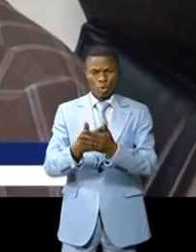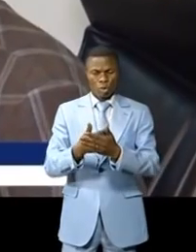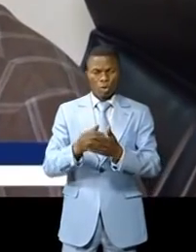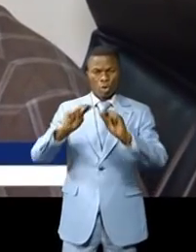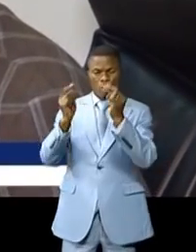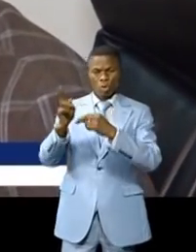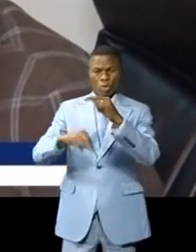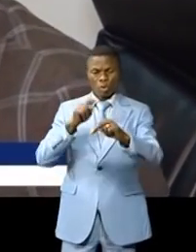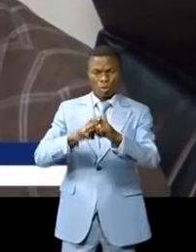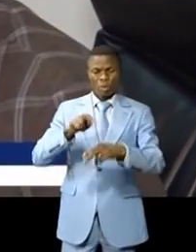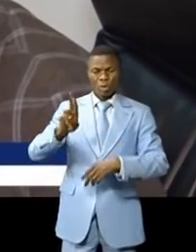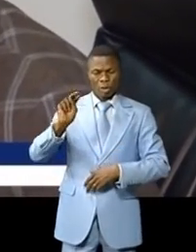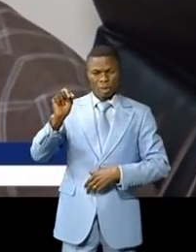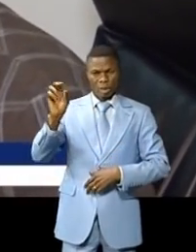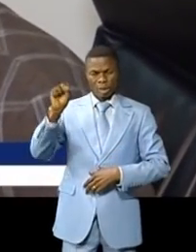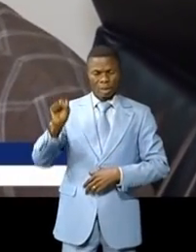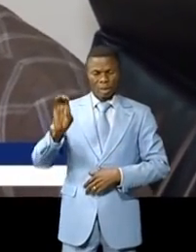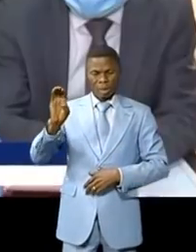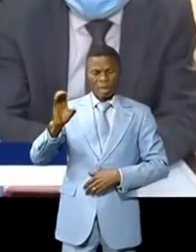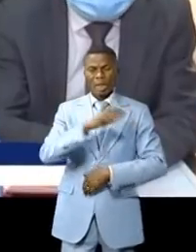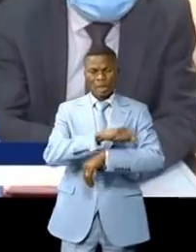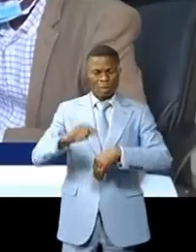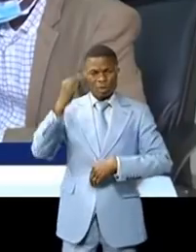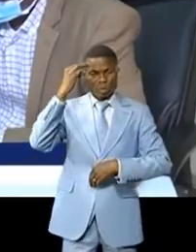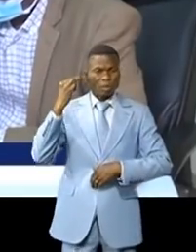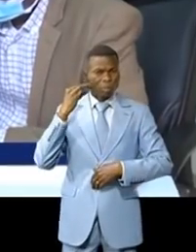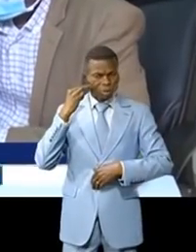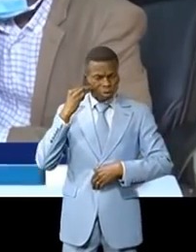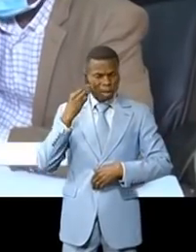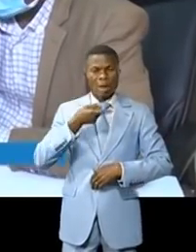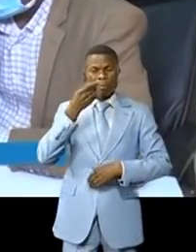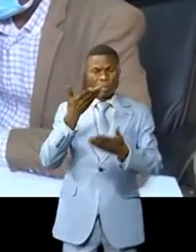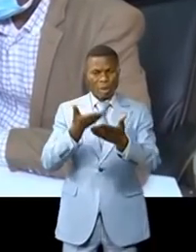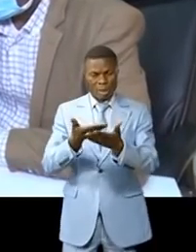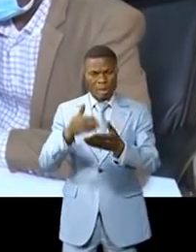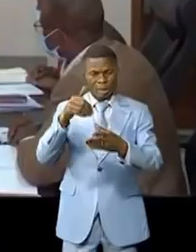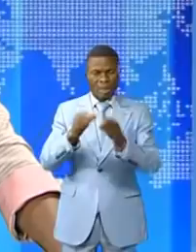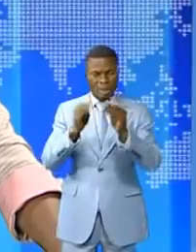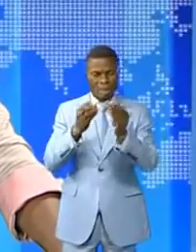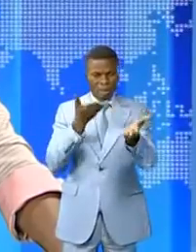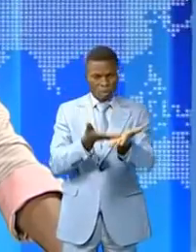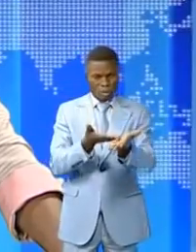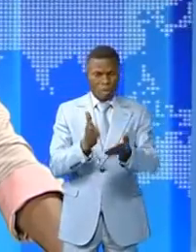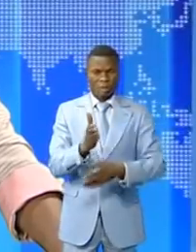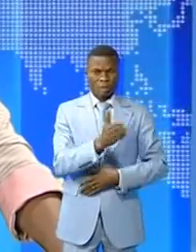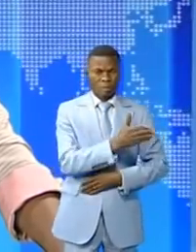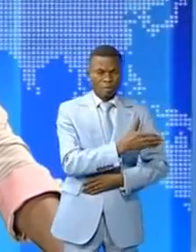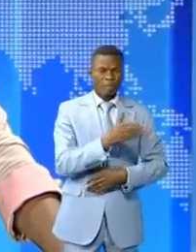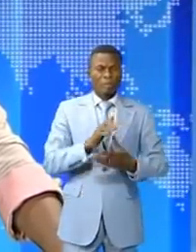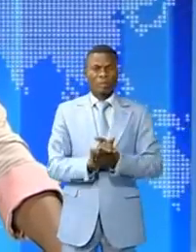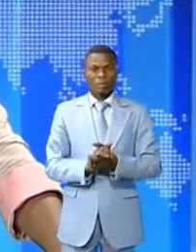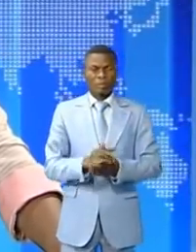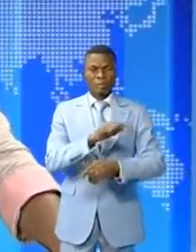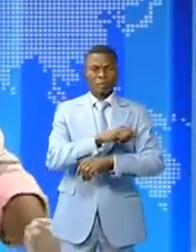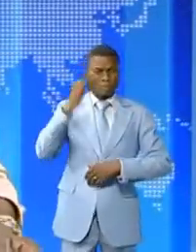commission nationale de l'UNESCO dont les ministères ont été aussi évoquées au cours de cet entretien. Le